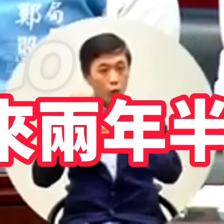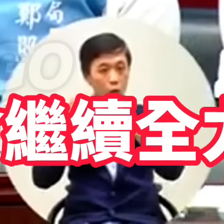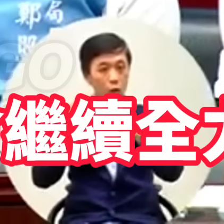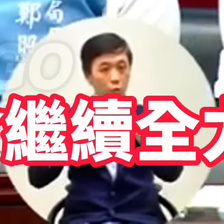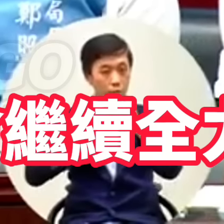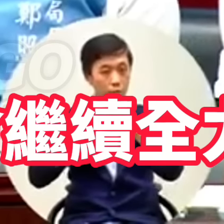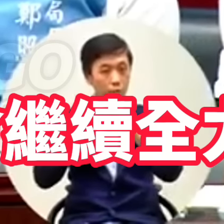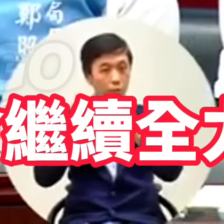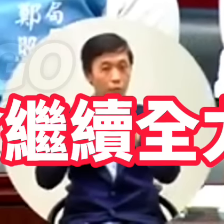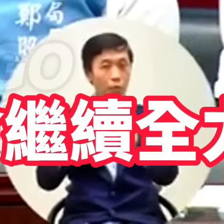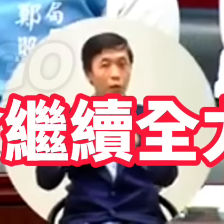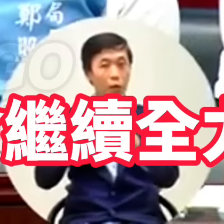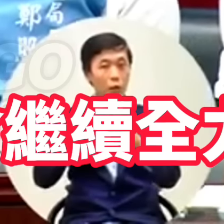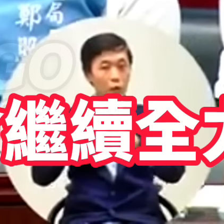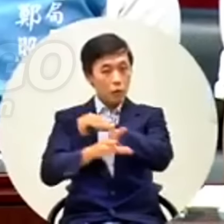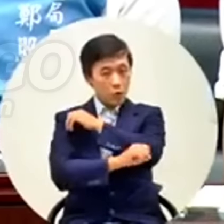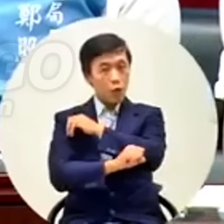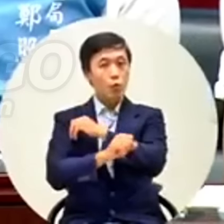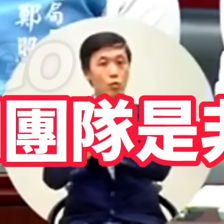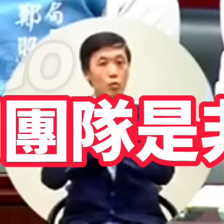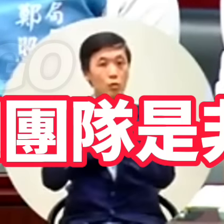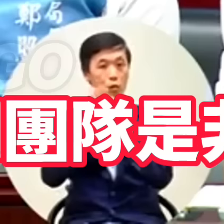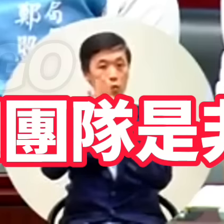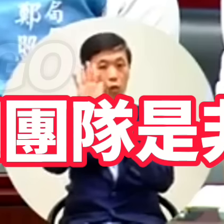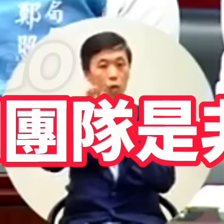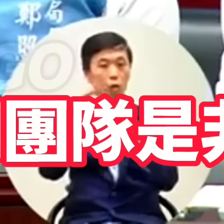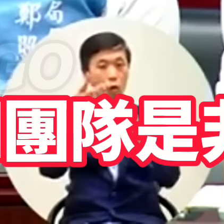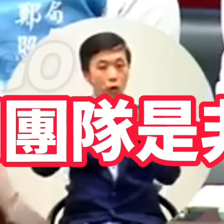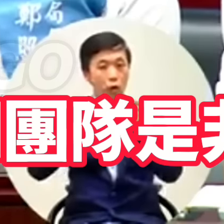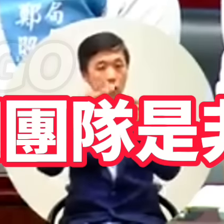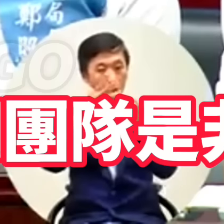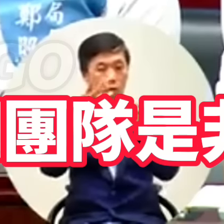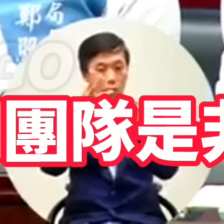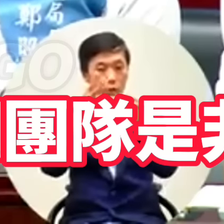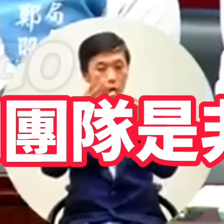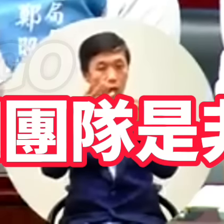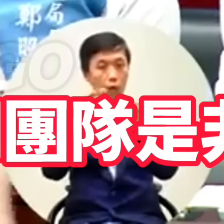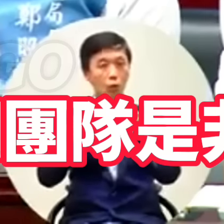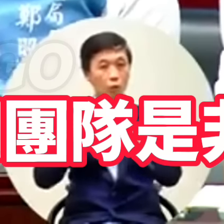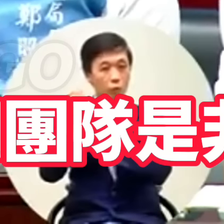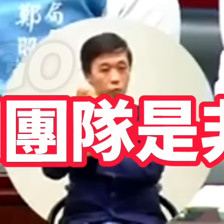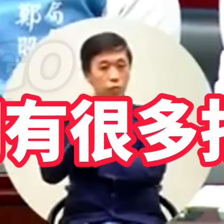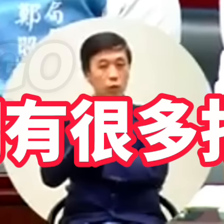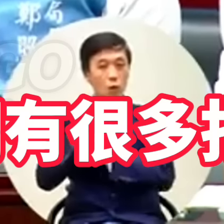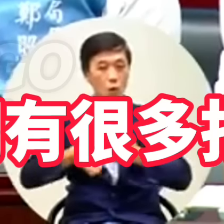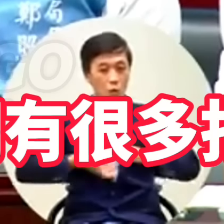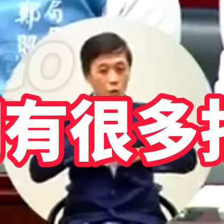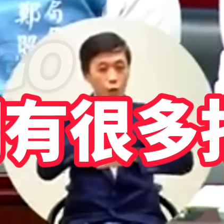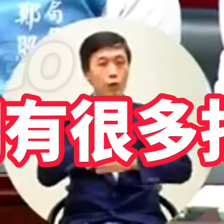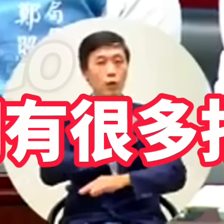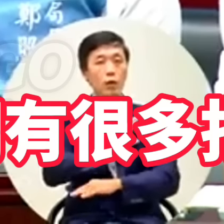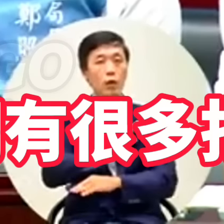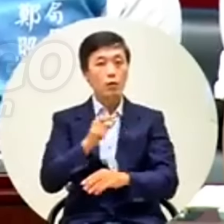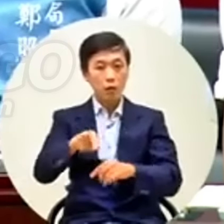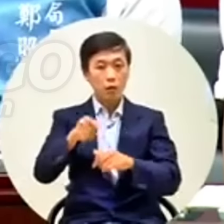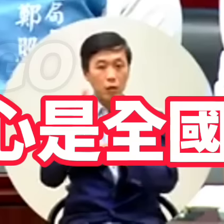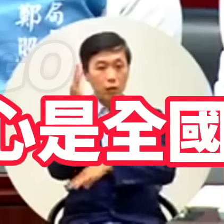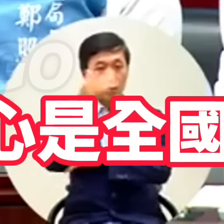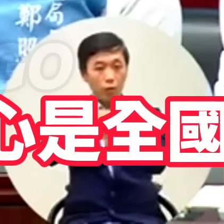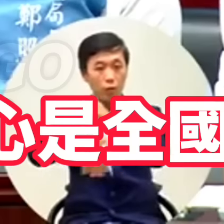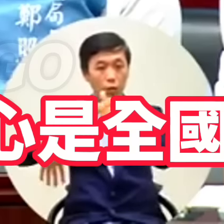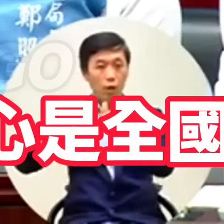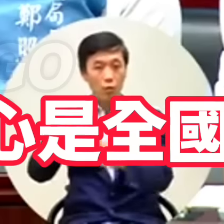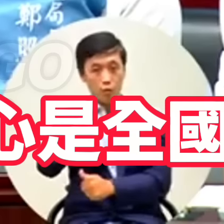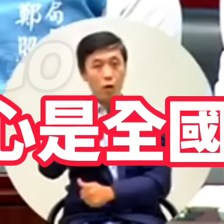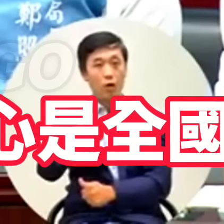的时间，我们会继续全力以赴。其实这个团队是非常棒的，我们有很多指标，我